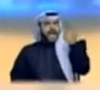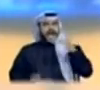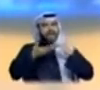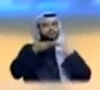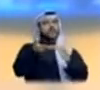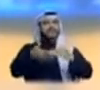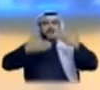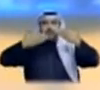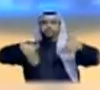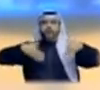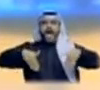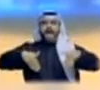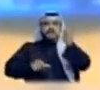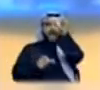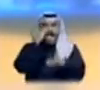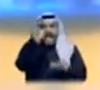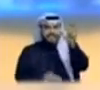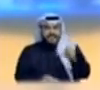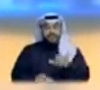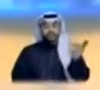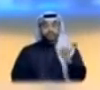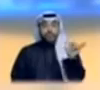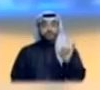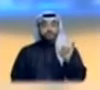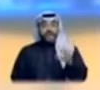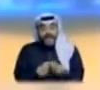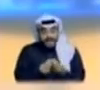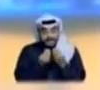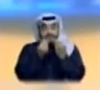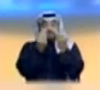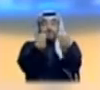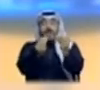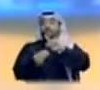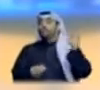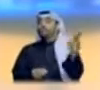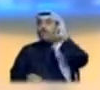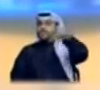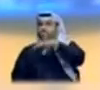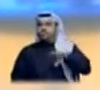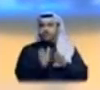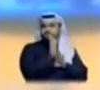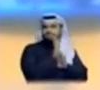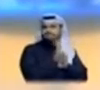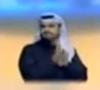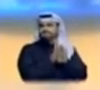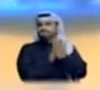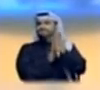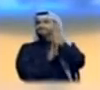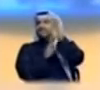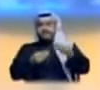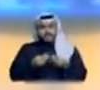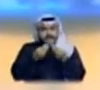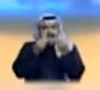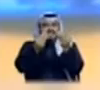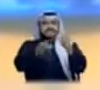إيمانا منها بأن تقدم الدول بل إن تقدم بل تقدم الدول يقاس بقدرة